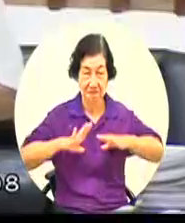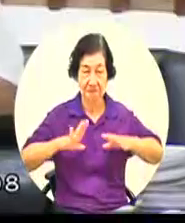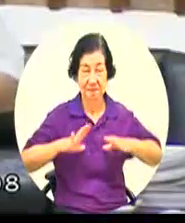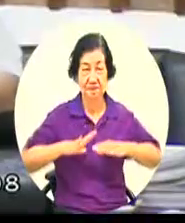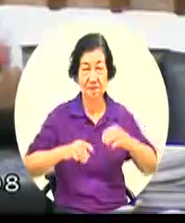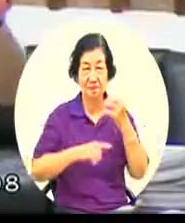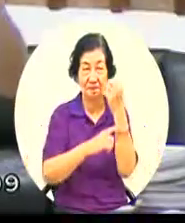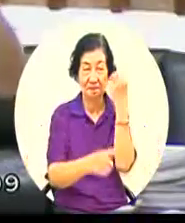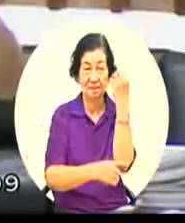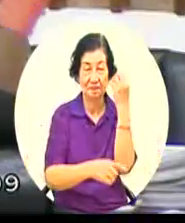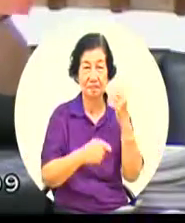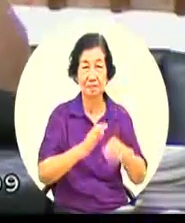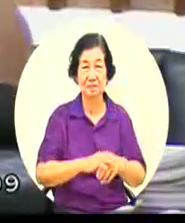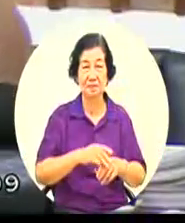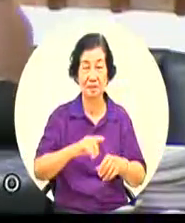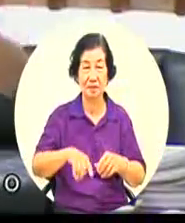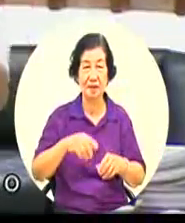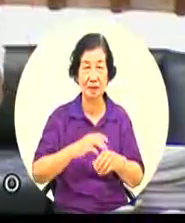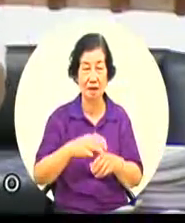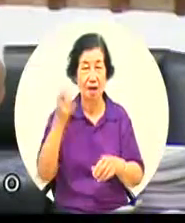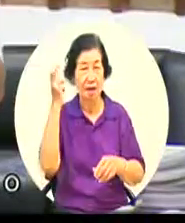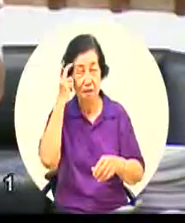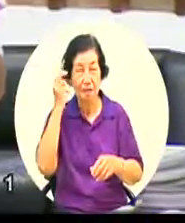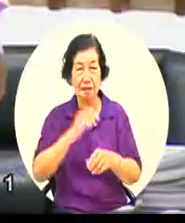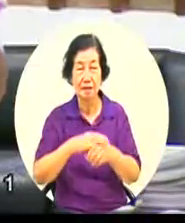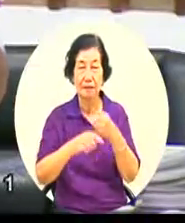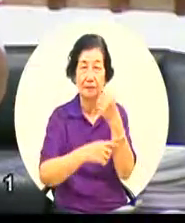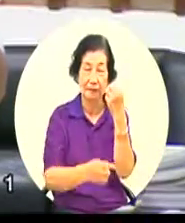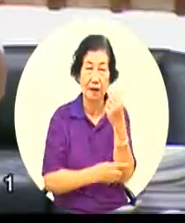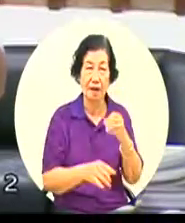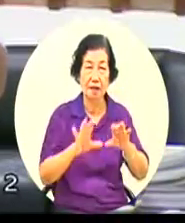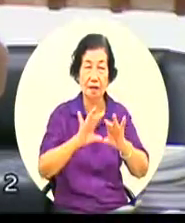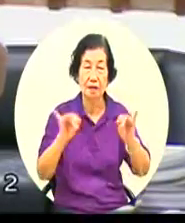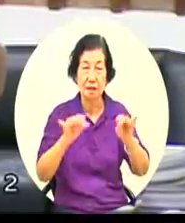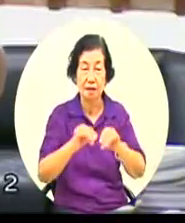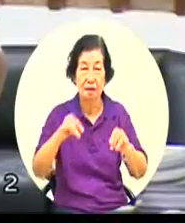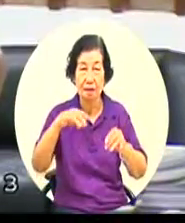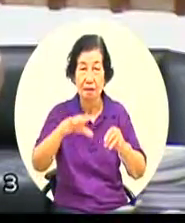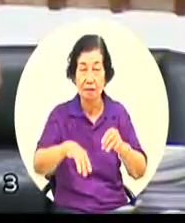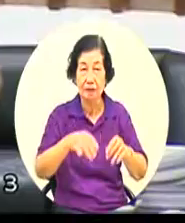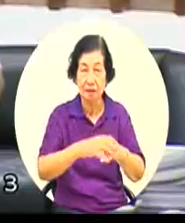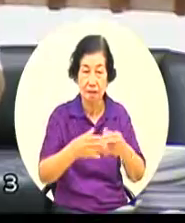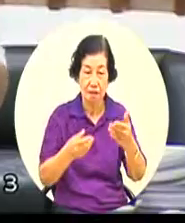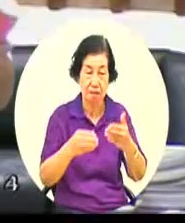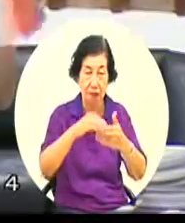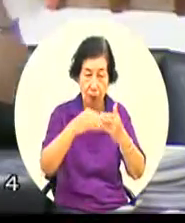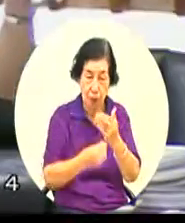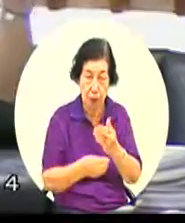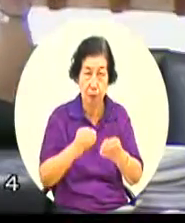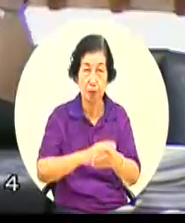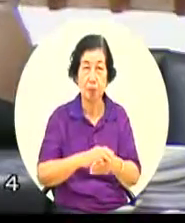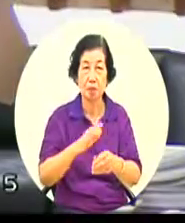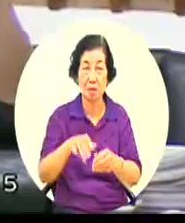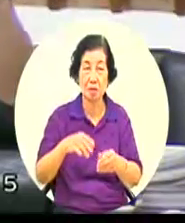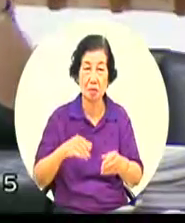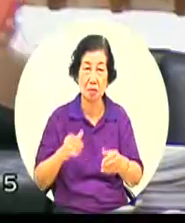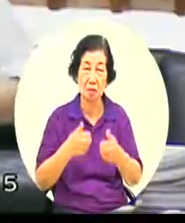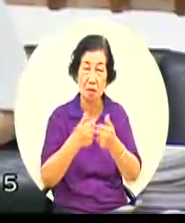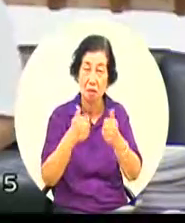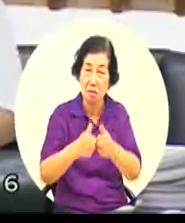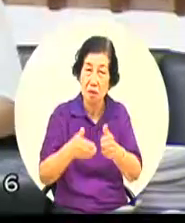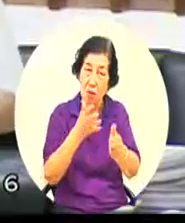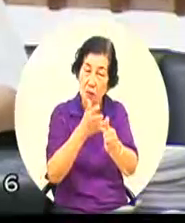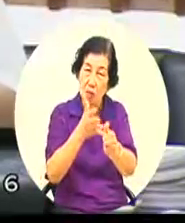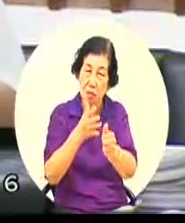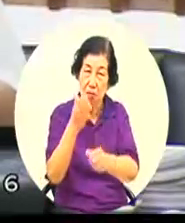这本书里面呢有宪法有地方制度法，我们议员问政有时候会用到大法官释字，这到底是什么